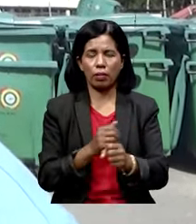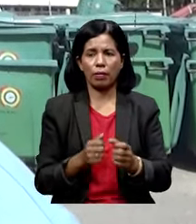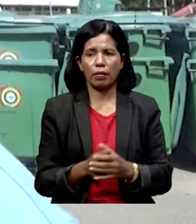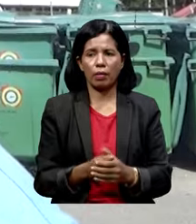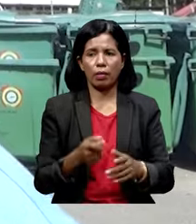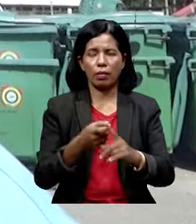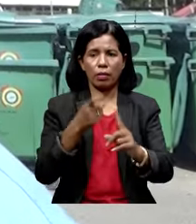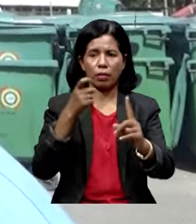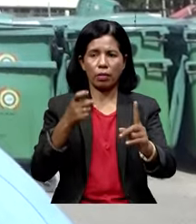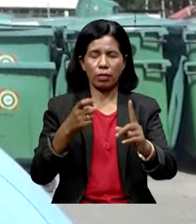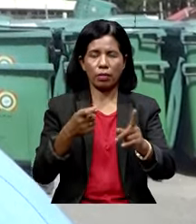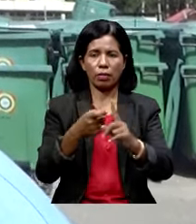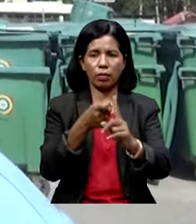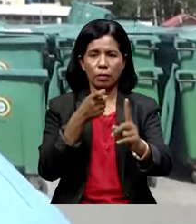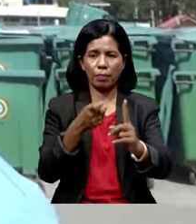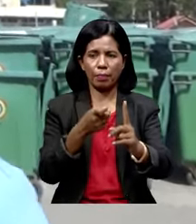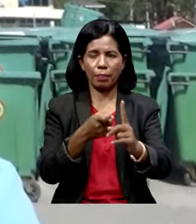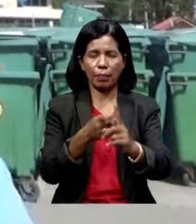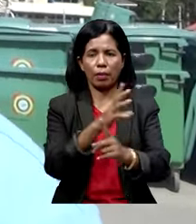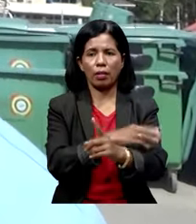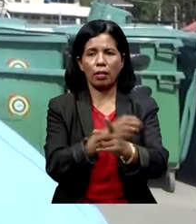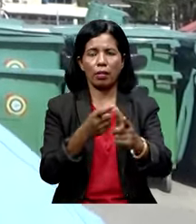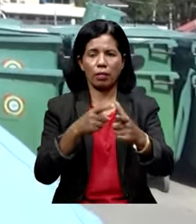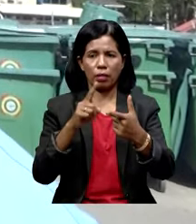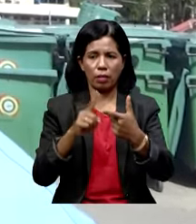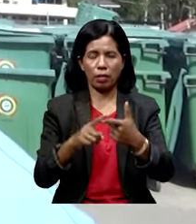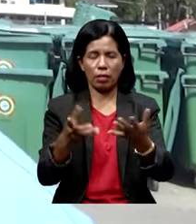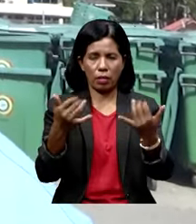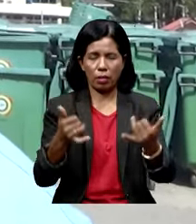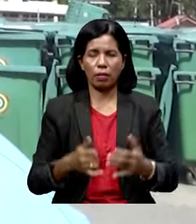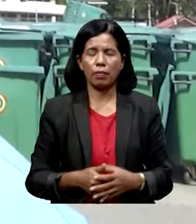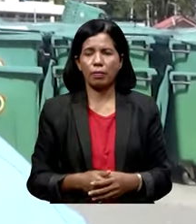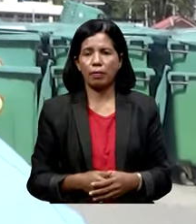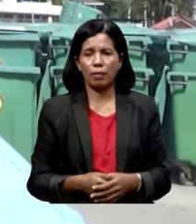usi a parte leste ou oeste. Também quando